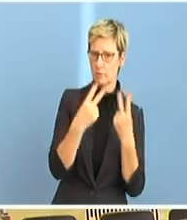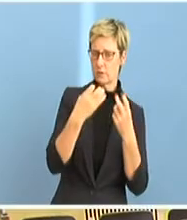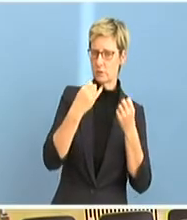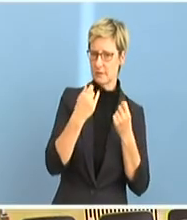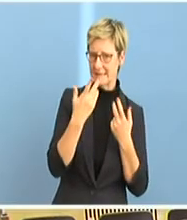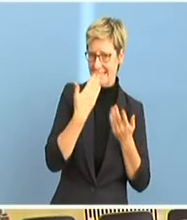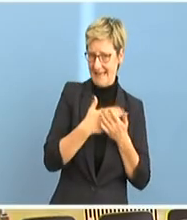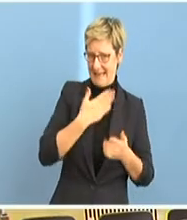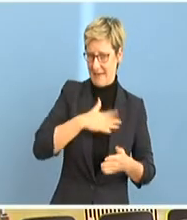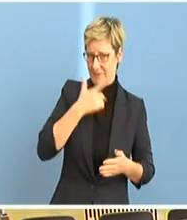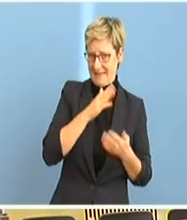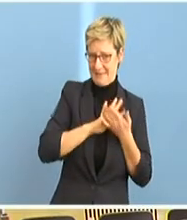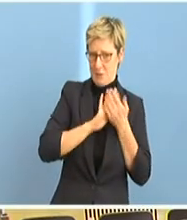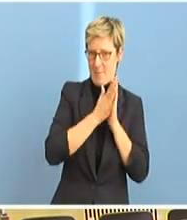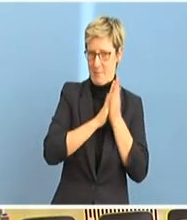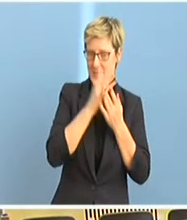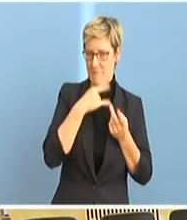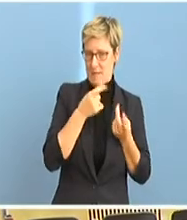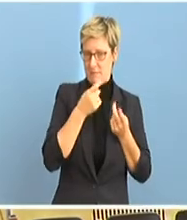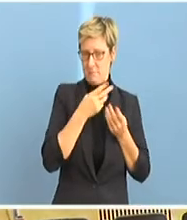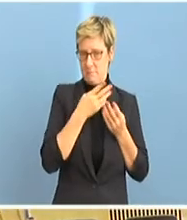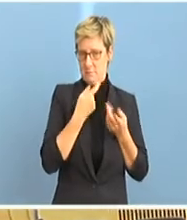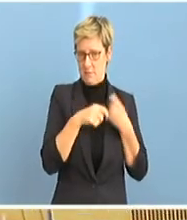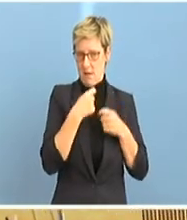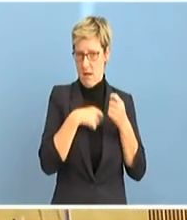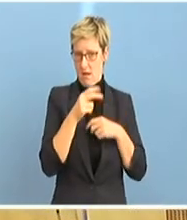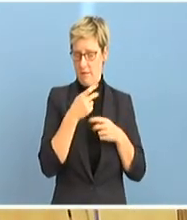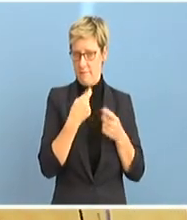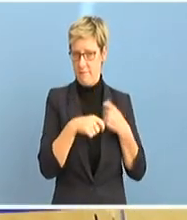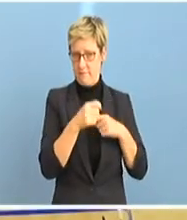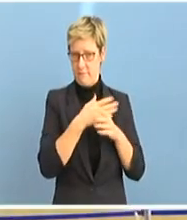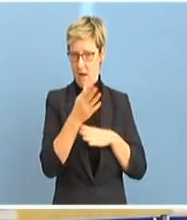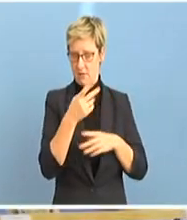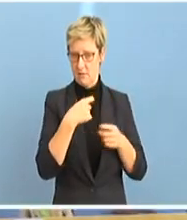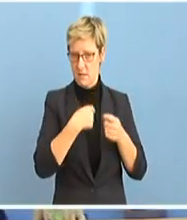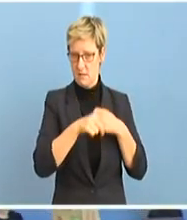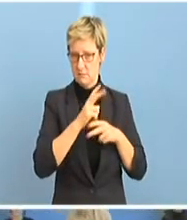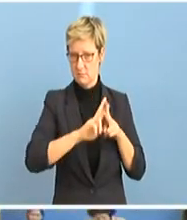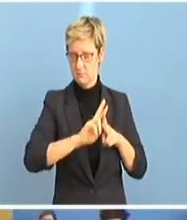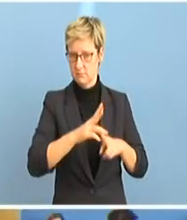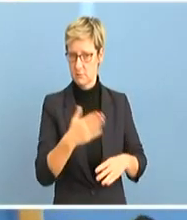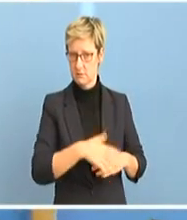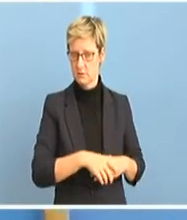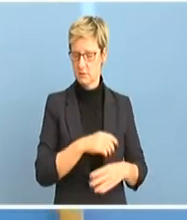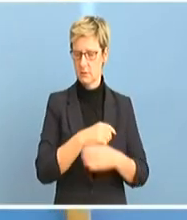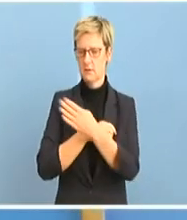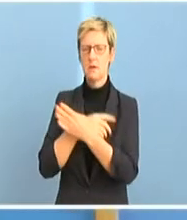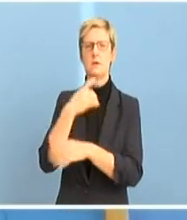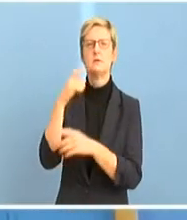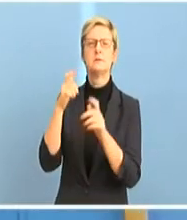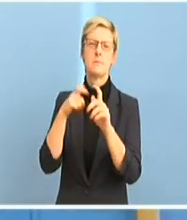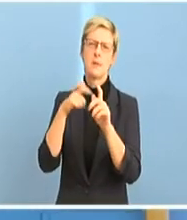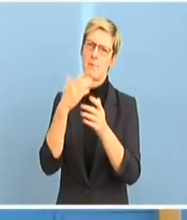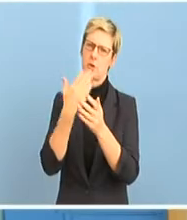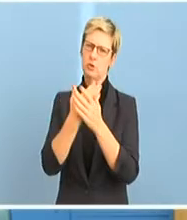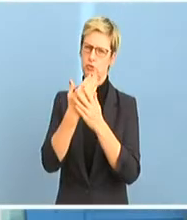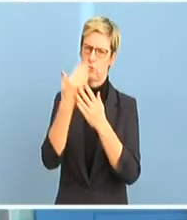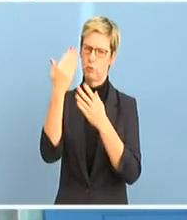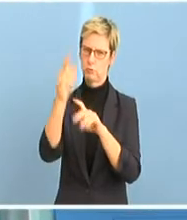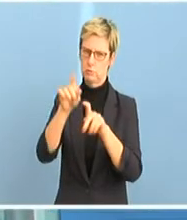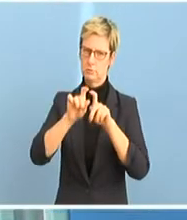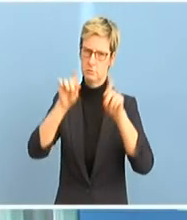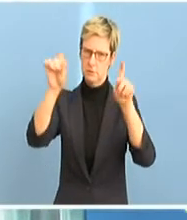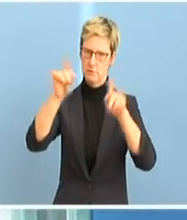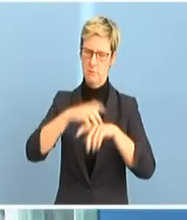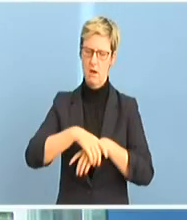nachverhandeln? Darüber haben wir ja im September hier schon gesprochen. Die Bundeskanzlerin hat